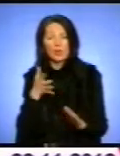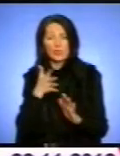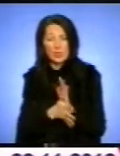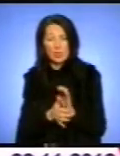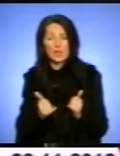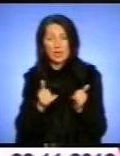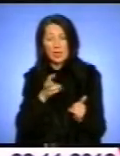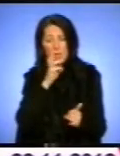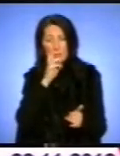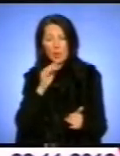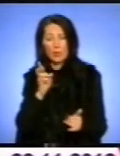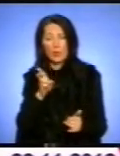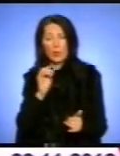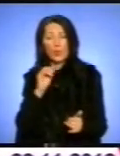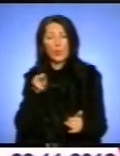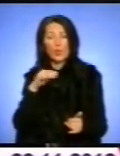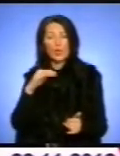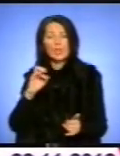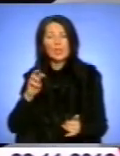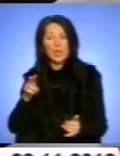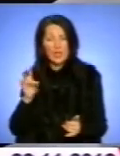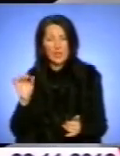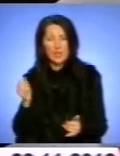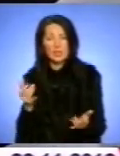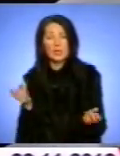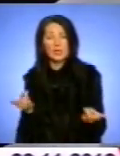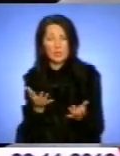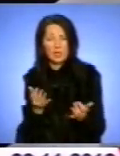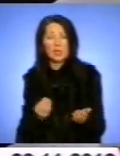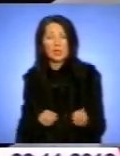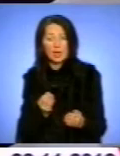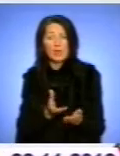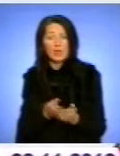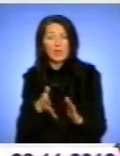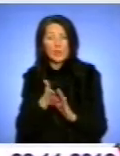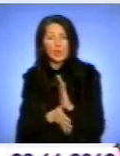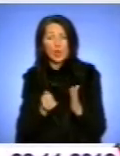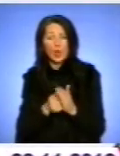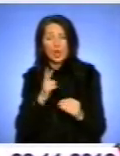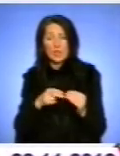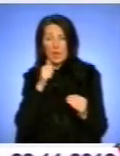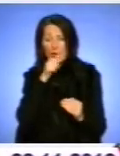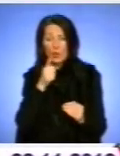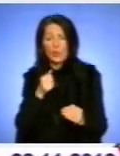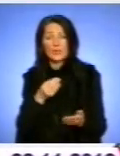на зарплату бюджетникам і скільки потрібно ще на дофінансування її до кінця року. Видатки на заробітну плату з нарахуванням на неї